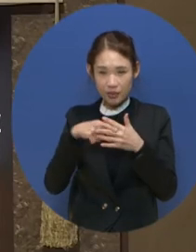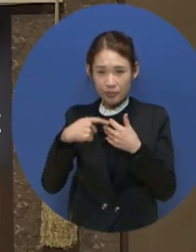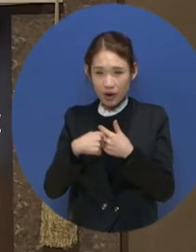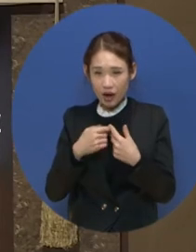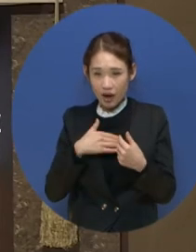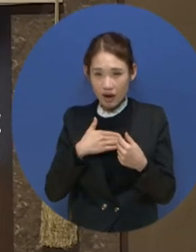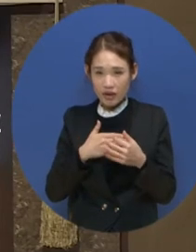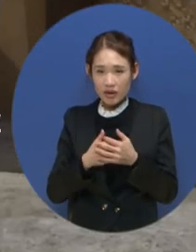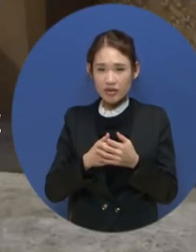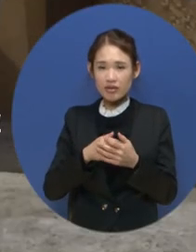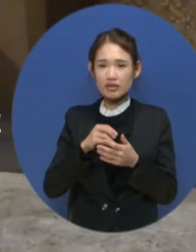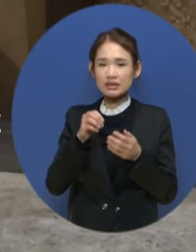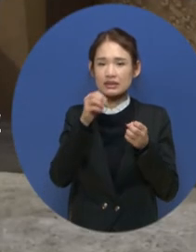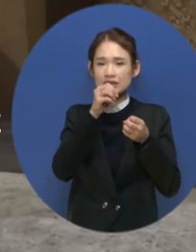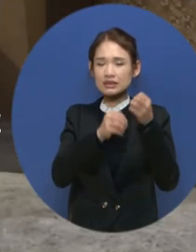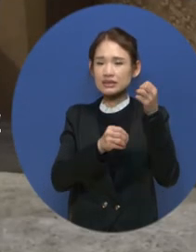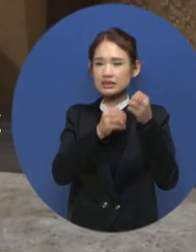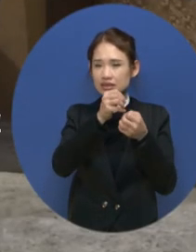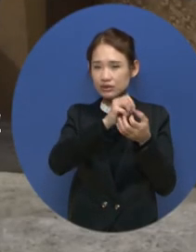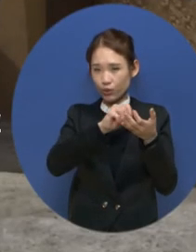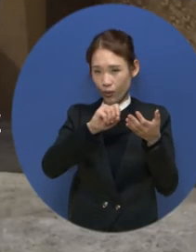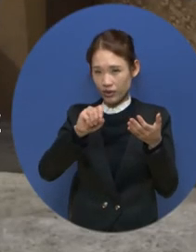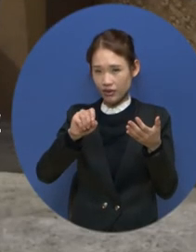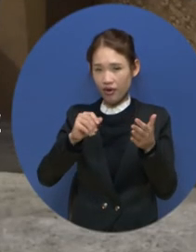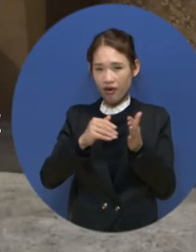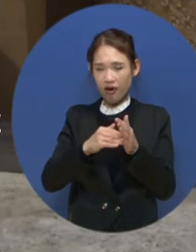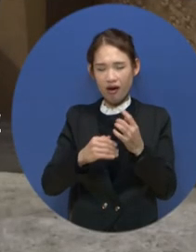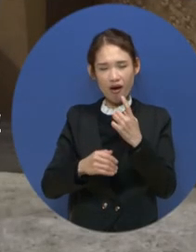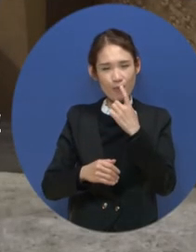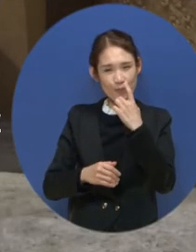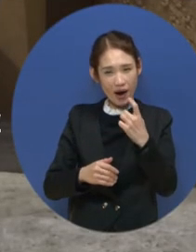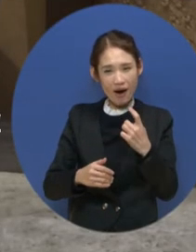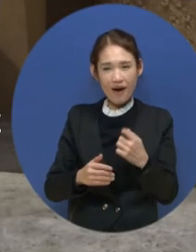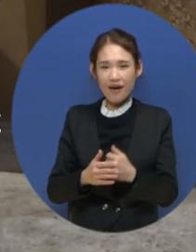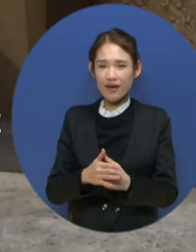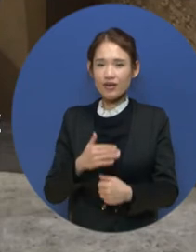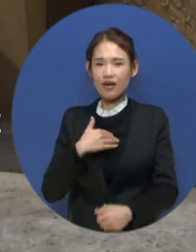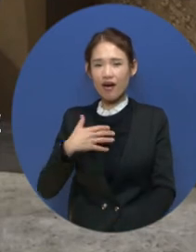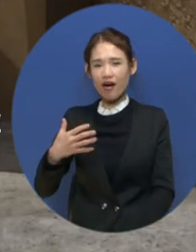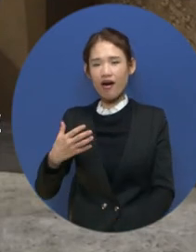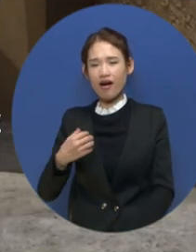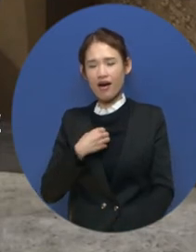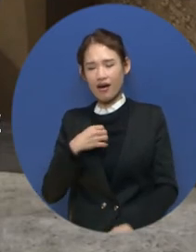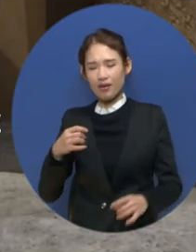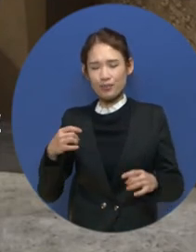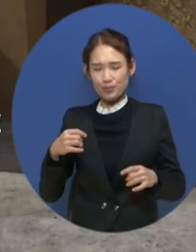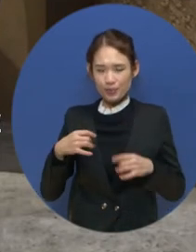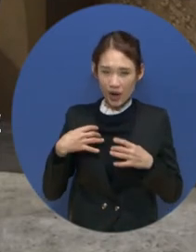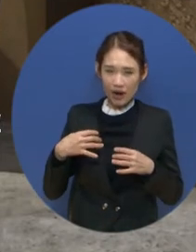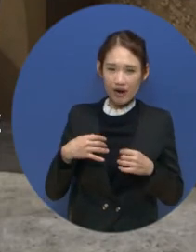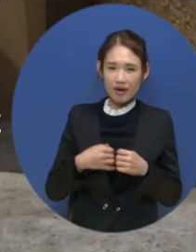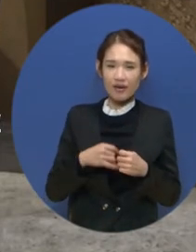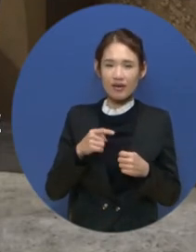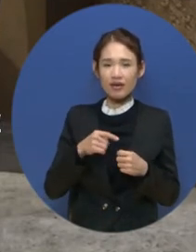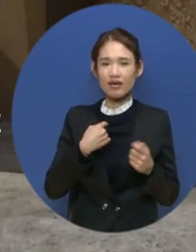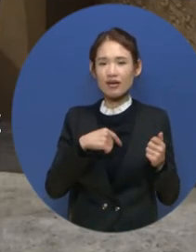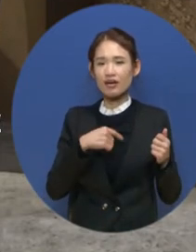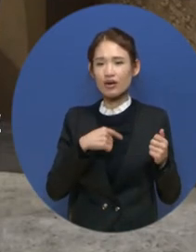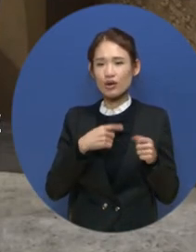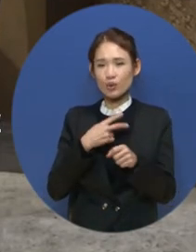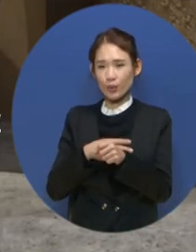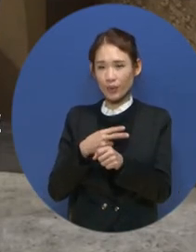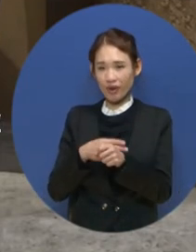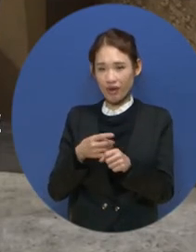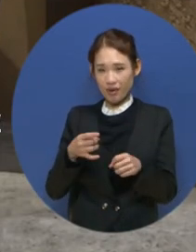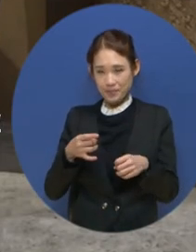시까지 쓰셨어요 멋지시네요 네 저도 깜짝 놀랬죠 근데 그걸 가르친